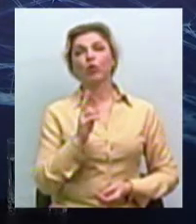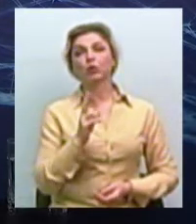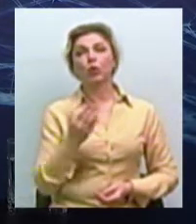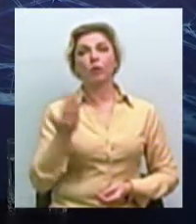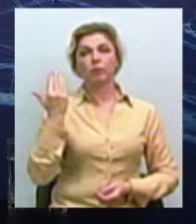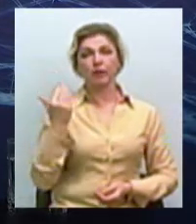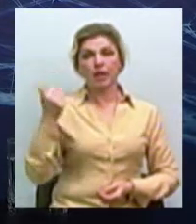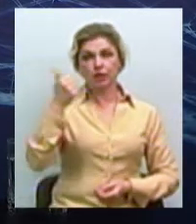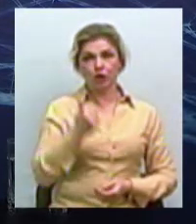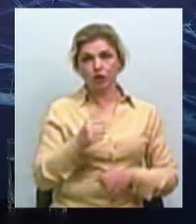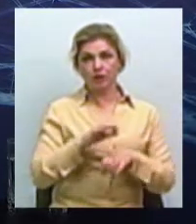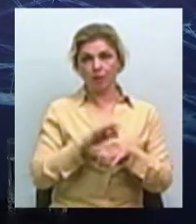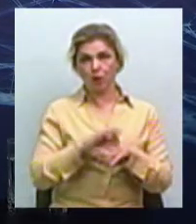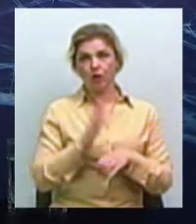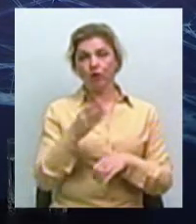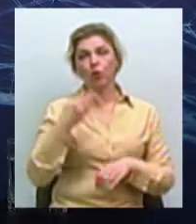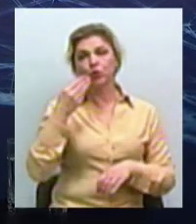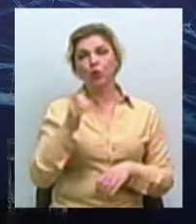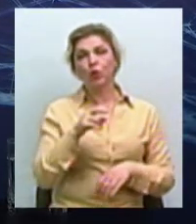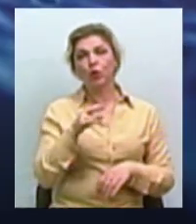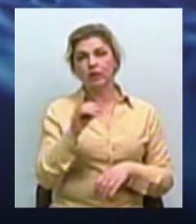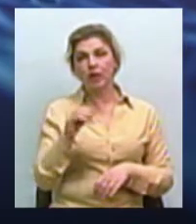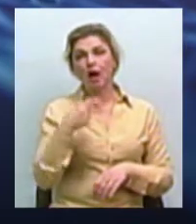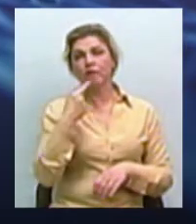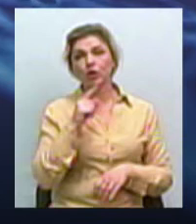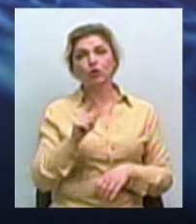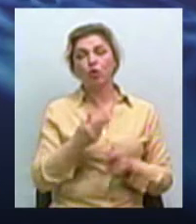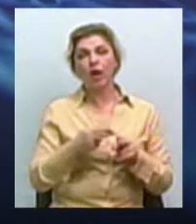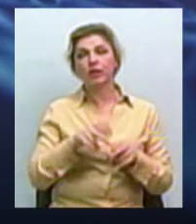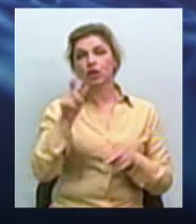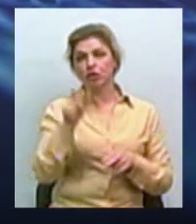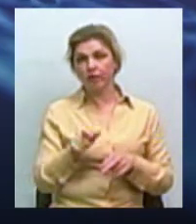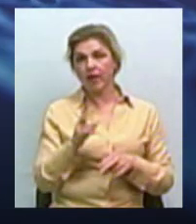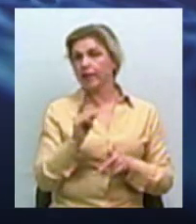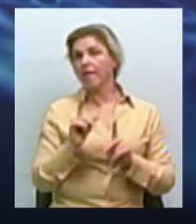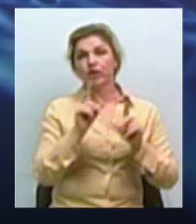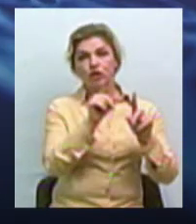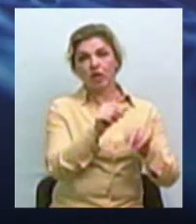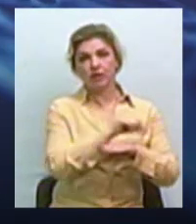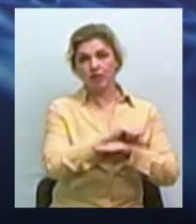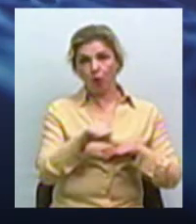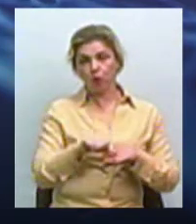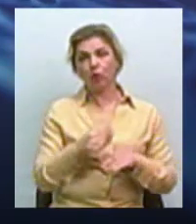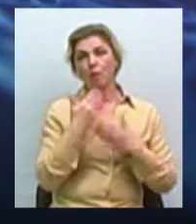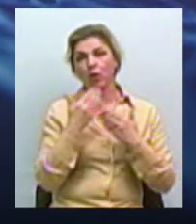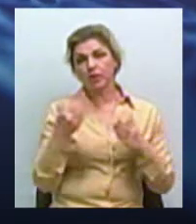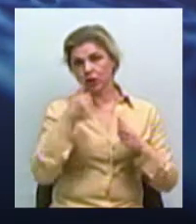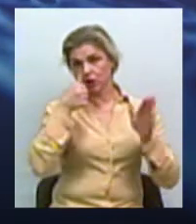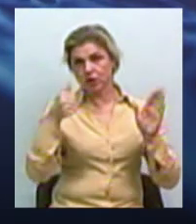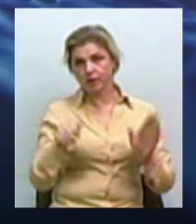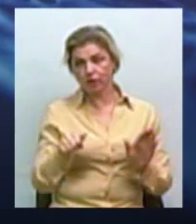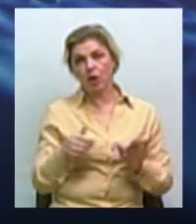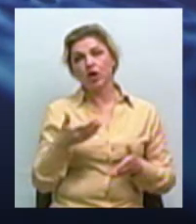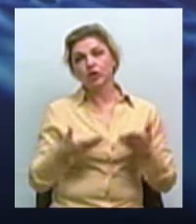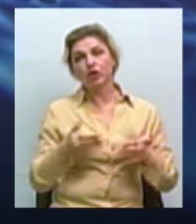тижня захворів в Ужгороді, Володимир Курпіта сказав, що той не виїжджав за кордон протягом останніх півроку. Чи